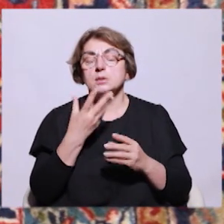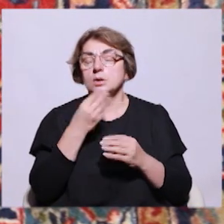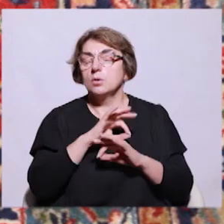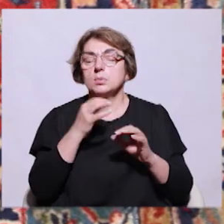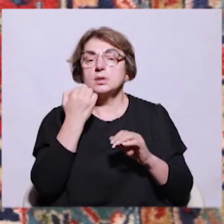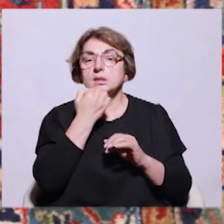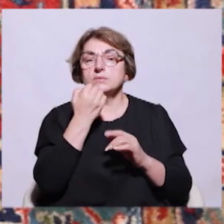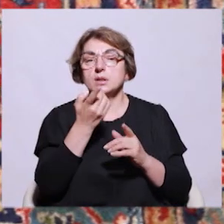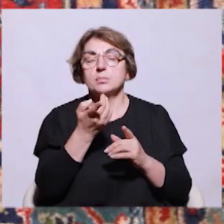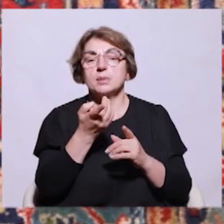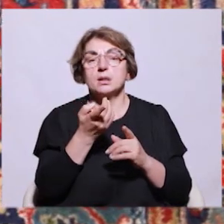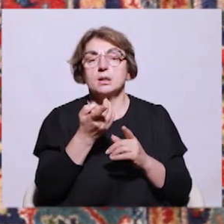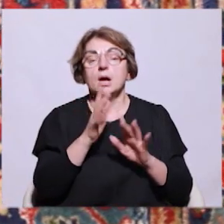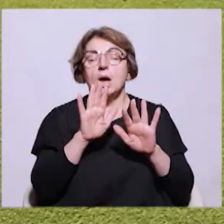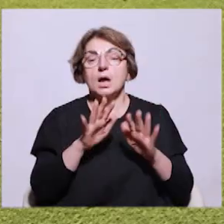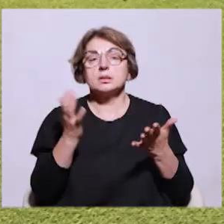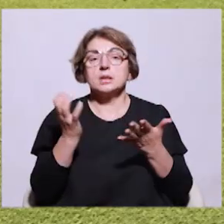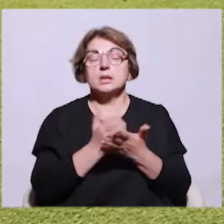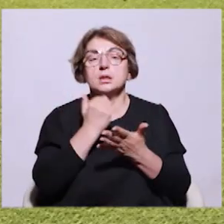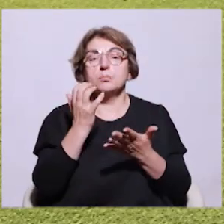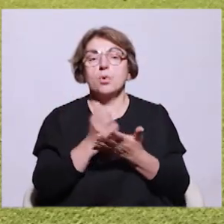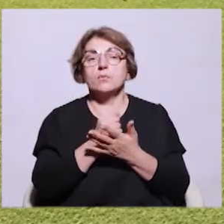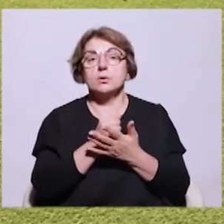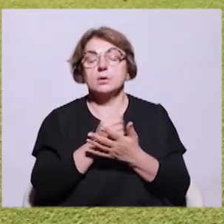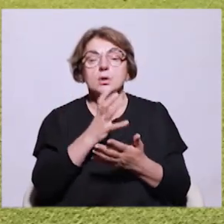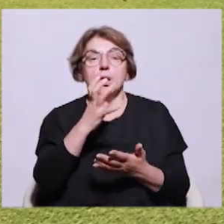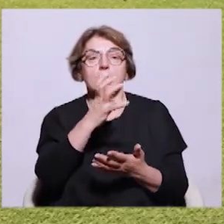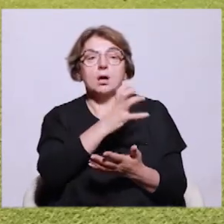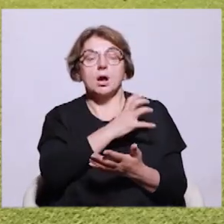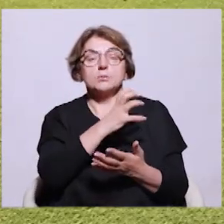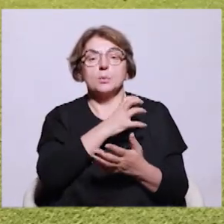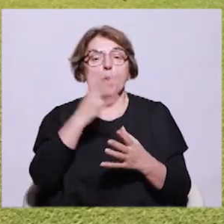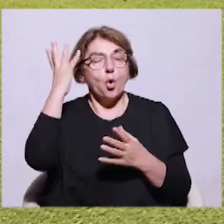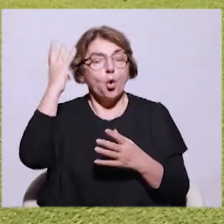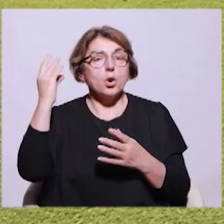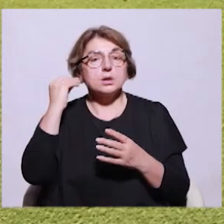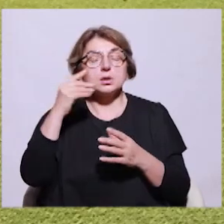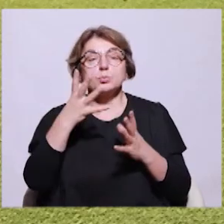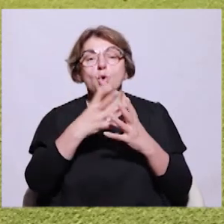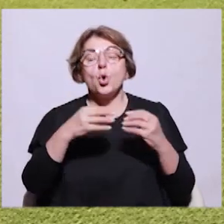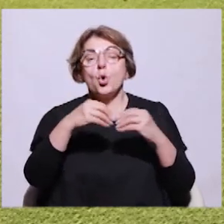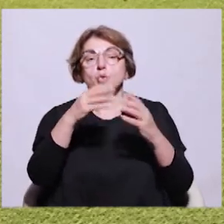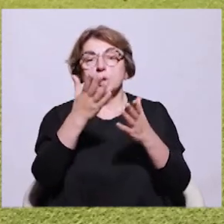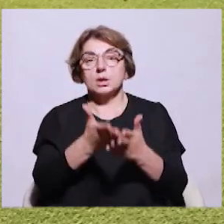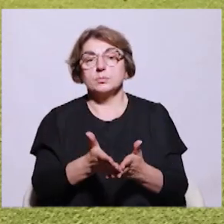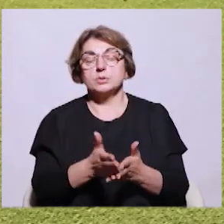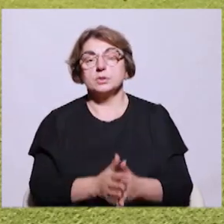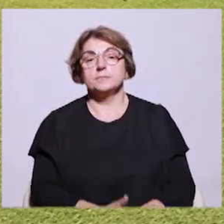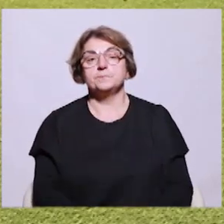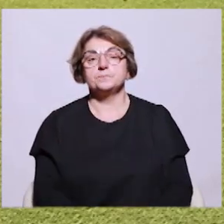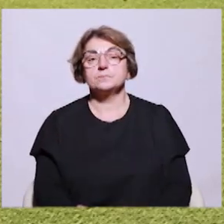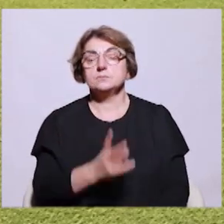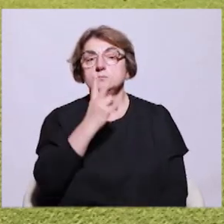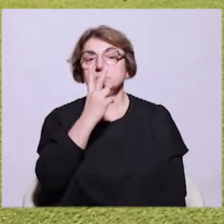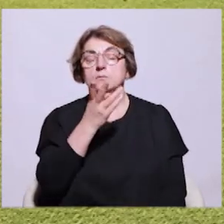ულამაზესმა ნივთებმა ადგილი იპოვეს გამდიდრებული ჰოლანდიელების ოჯახებში.